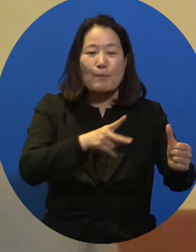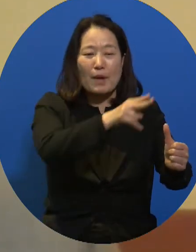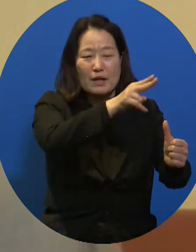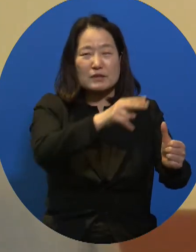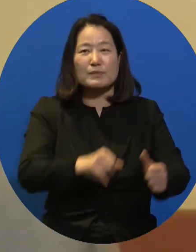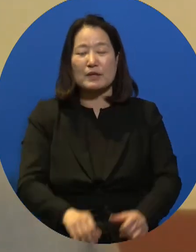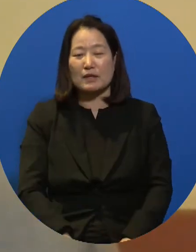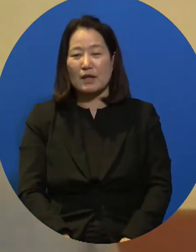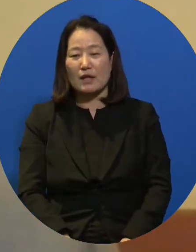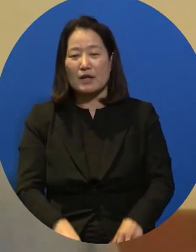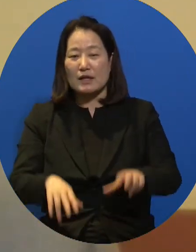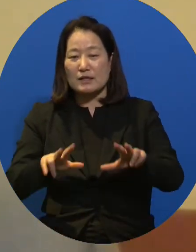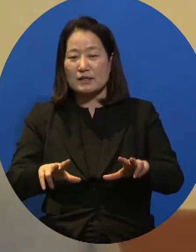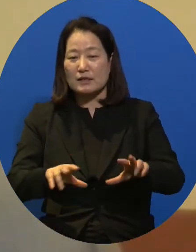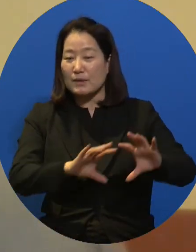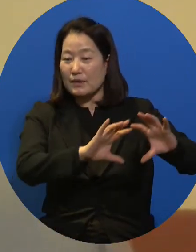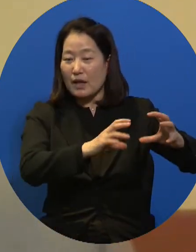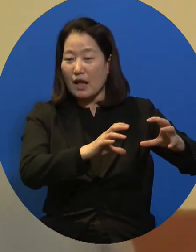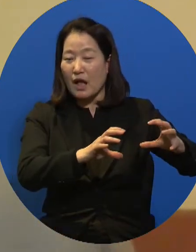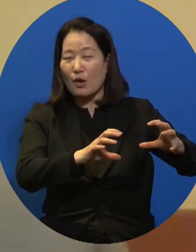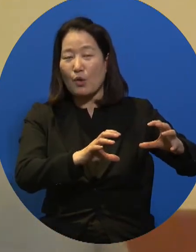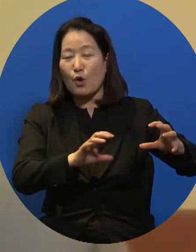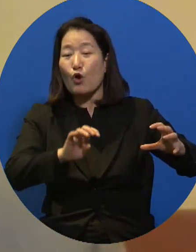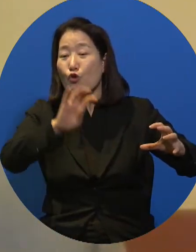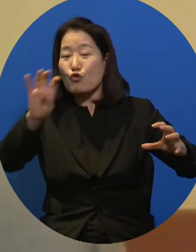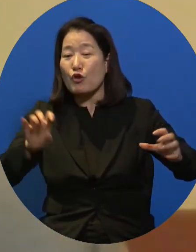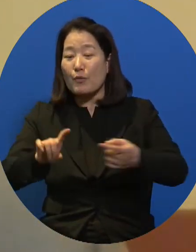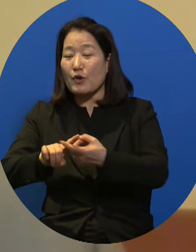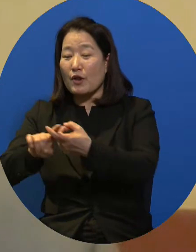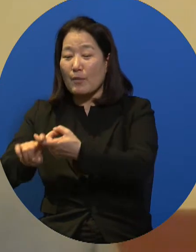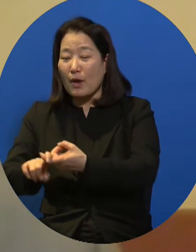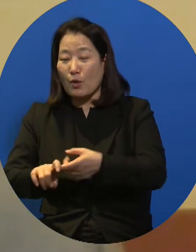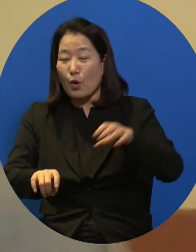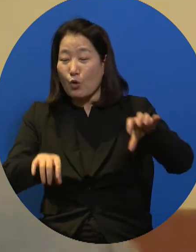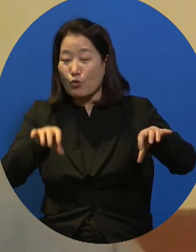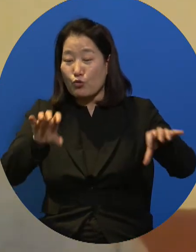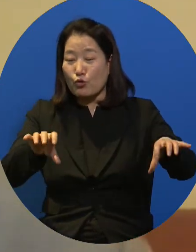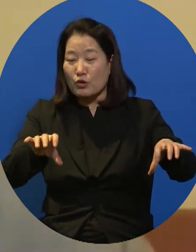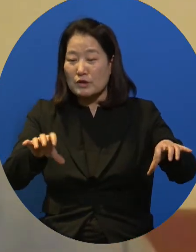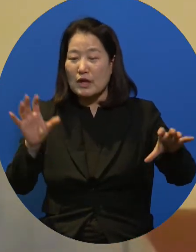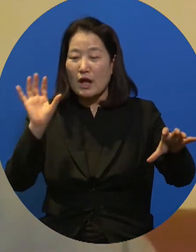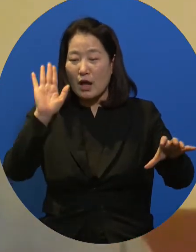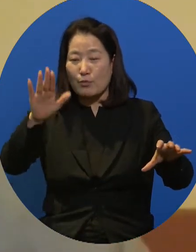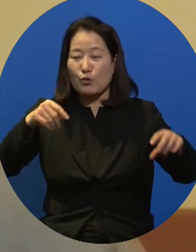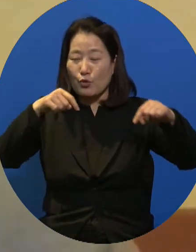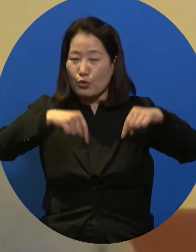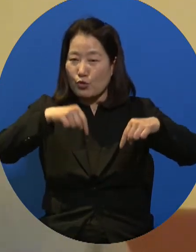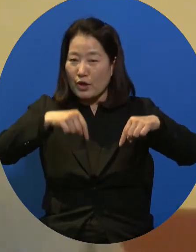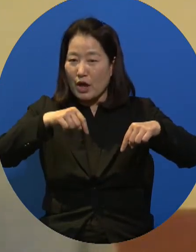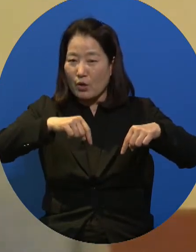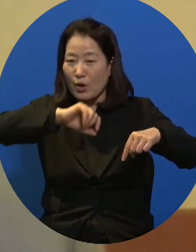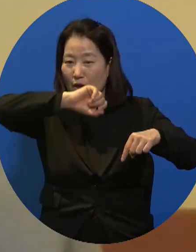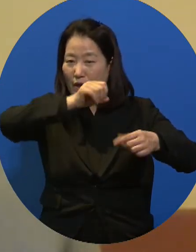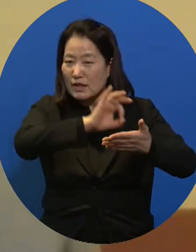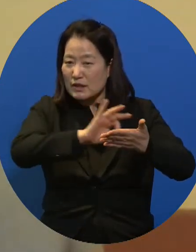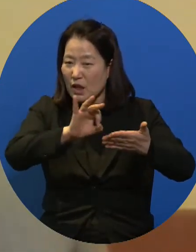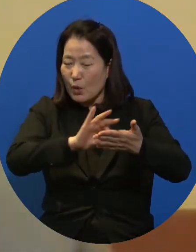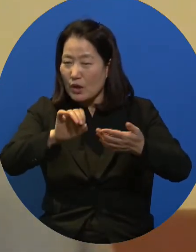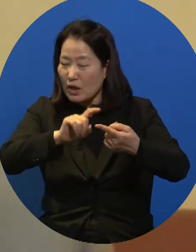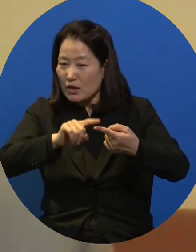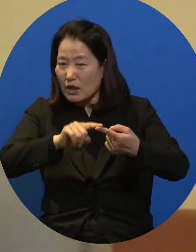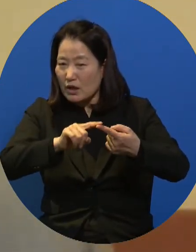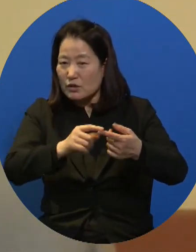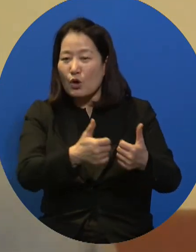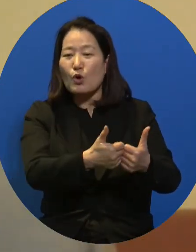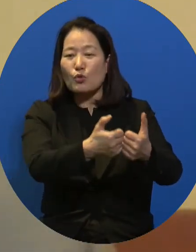간의 진지한 논의를 통해서 지원금이 어떻게 제공이 되고 어떻게 사용이 될 것인가에 대한 논의가 진행되고